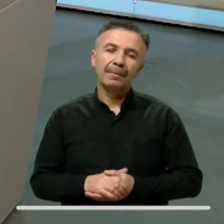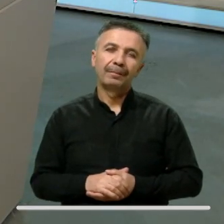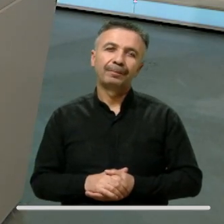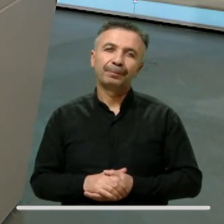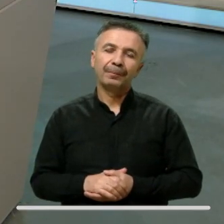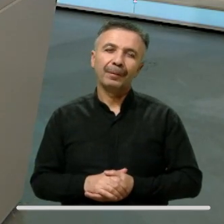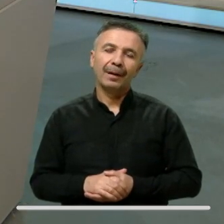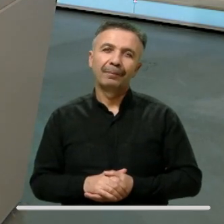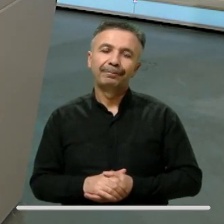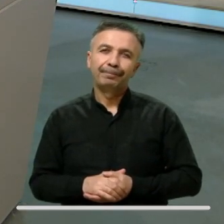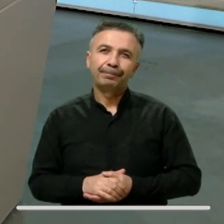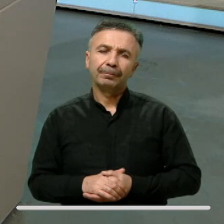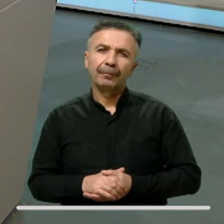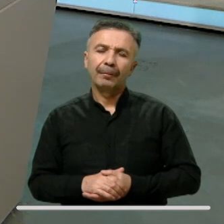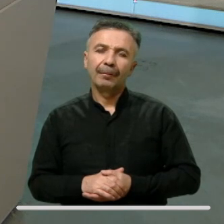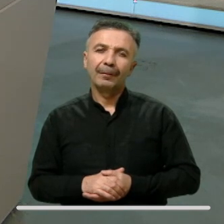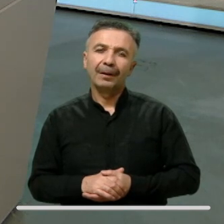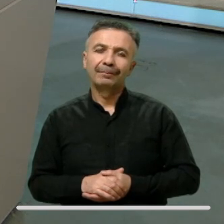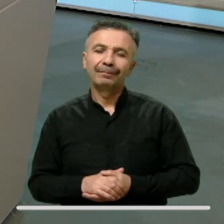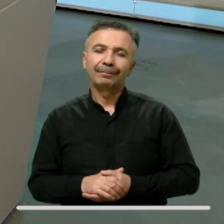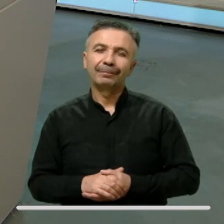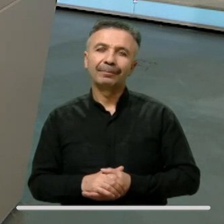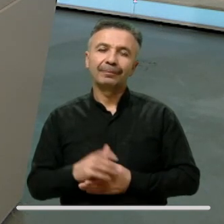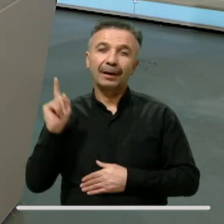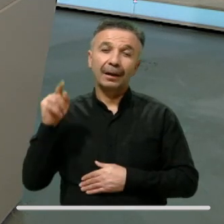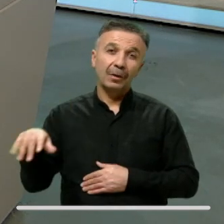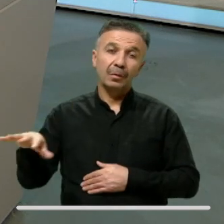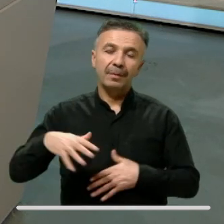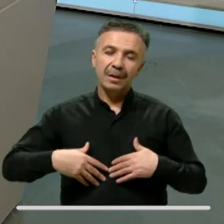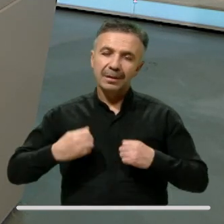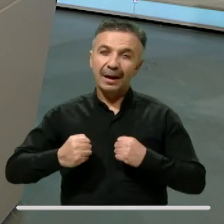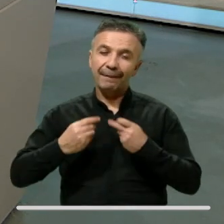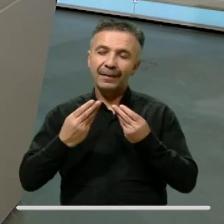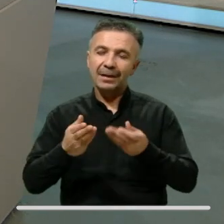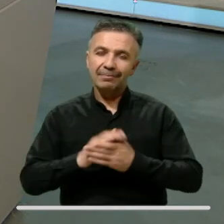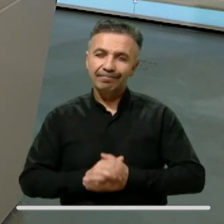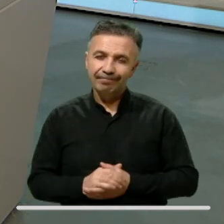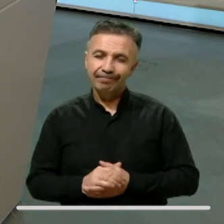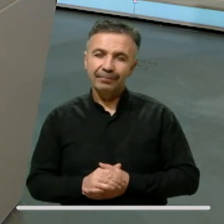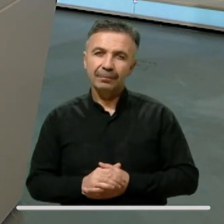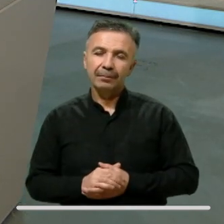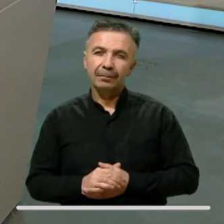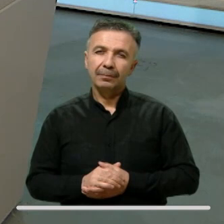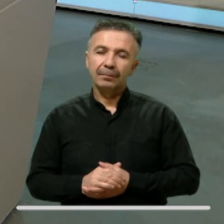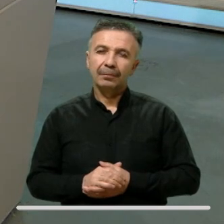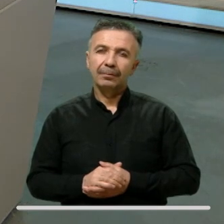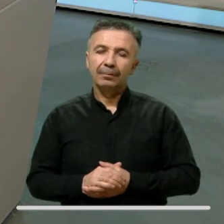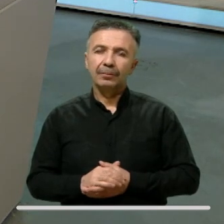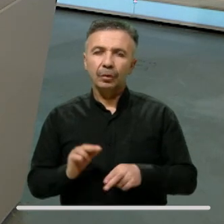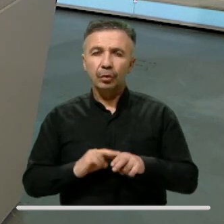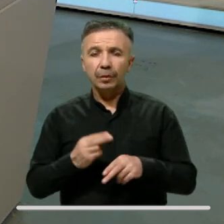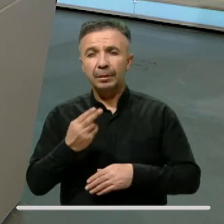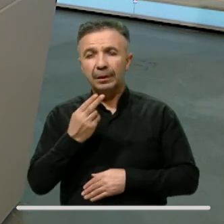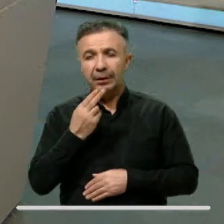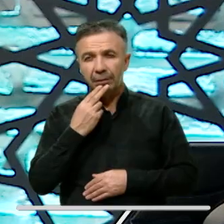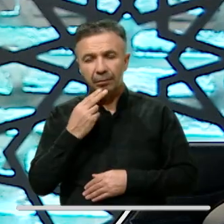Rabbim başımızdan eksik etmesin. Estağfurullah. Allah cümlemize sağlık, afiyetler versin. Amin. Amin efendim. Allah razı olsun. Kübra Hanım'ın sorusuyla